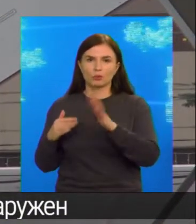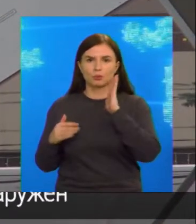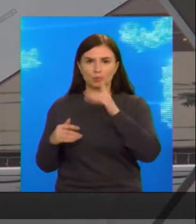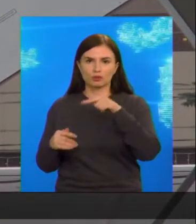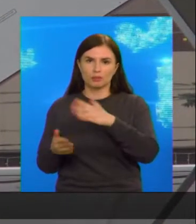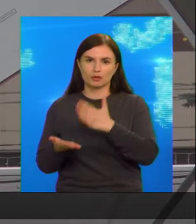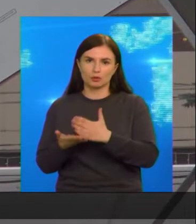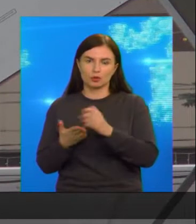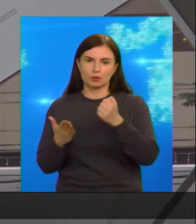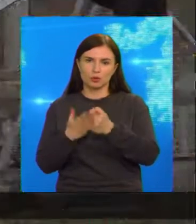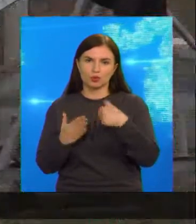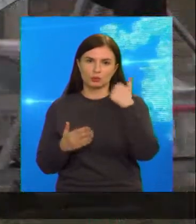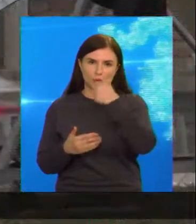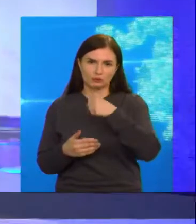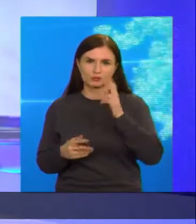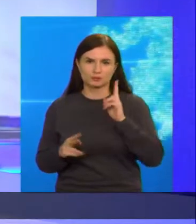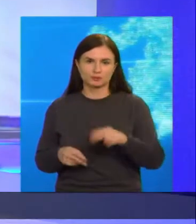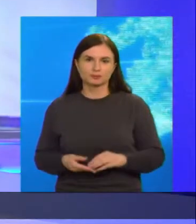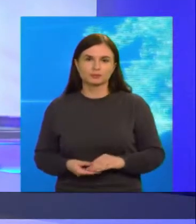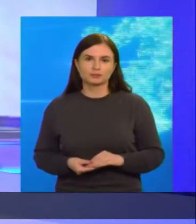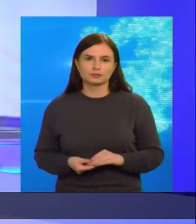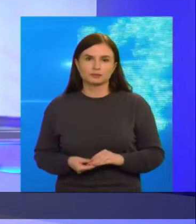А пробудут они на клумбе города до конца года.